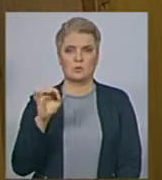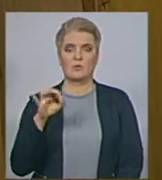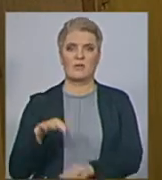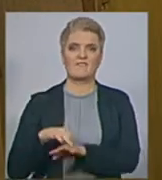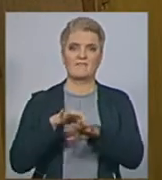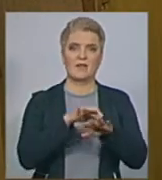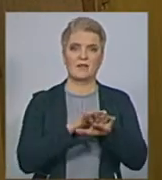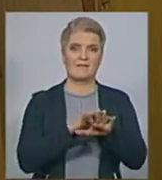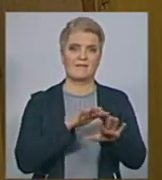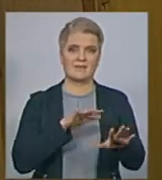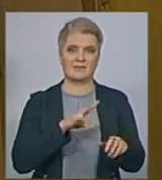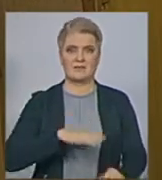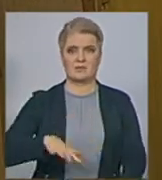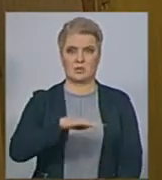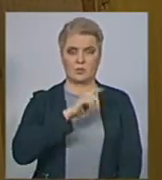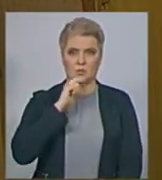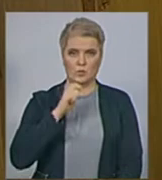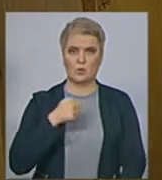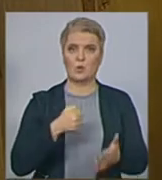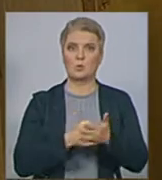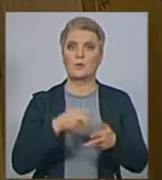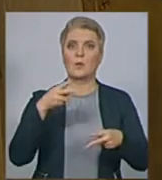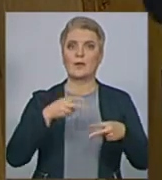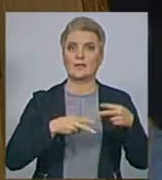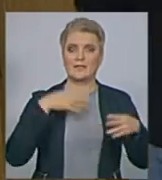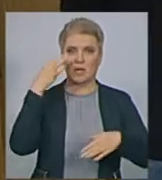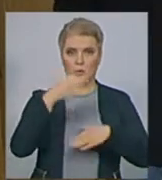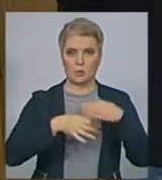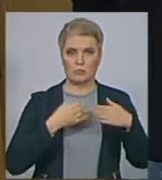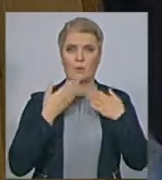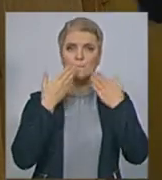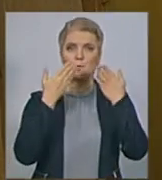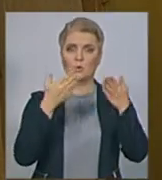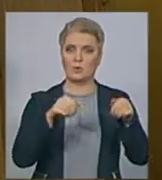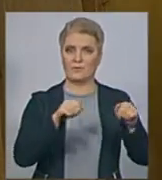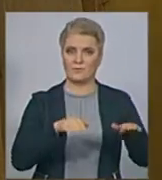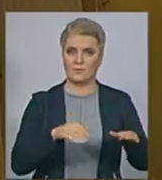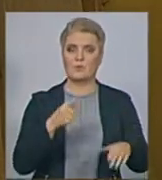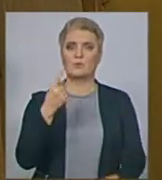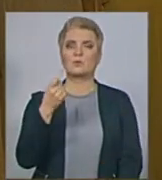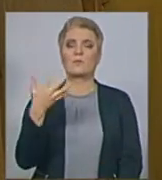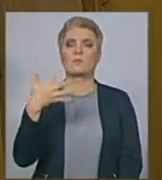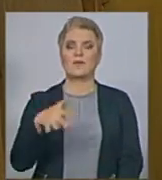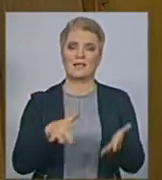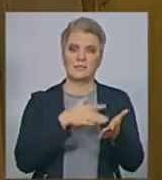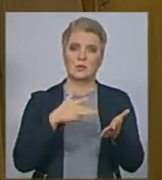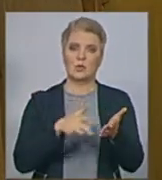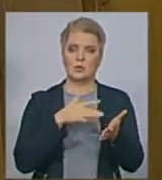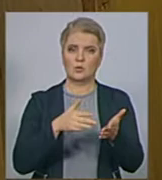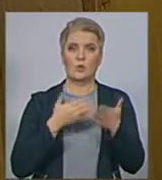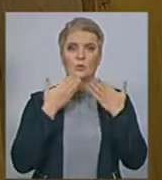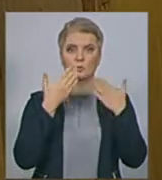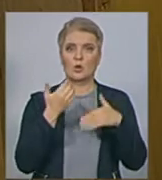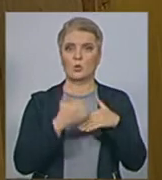Попередньо адвокати сказали, що до кінця доби мають зачитати вирок. Загалом є близько 150 сторінок, з них зачитав але вже близько